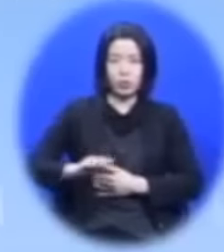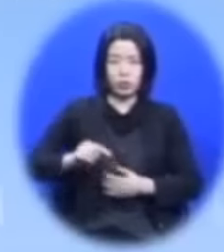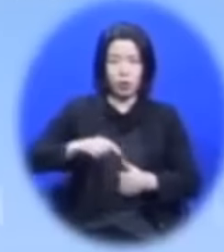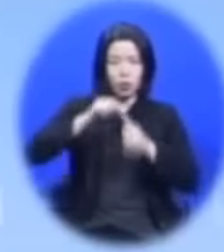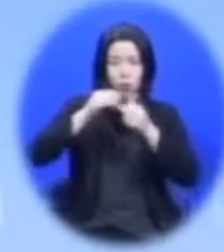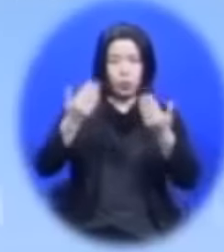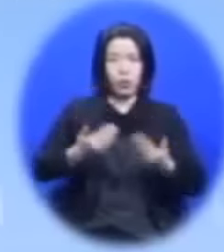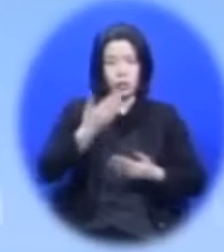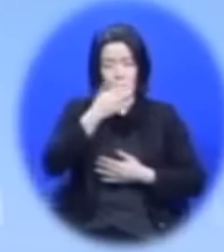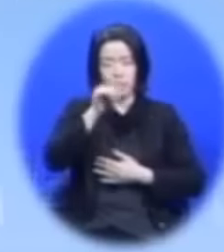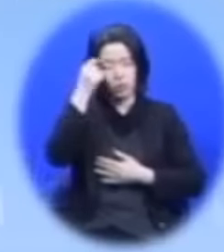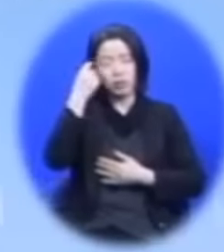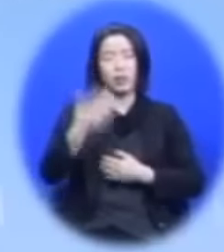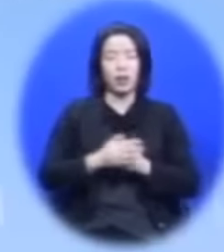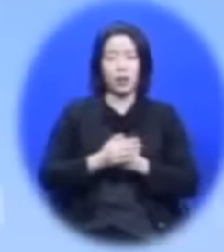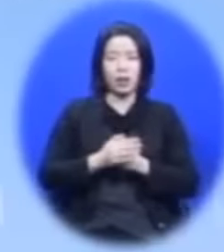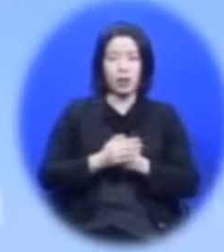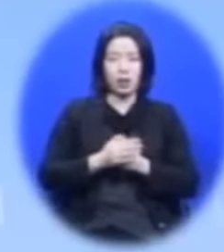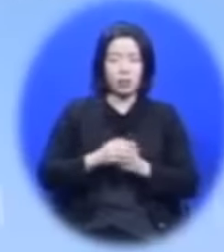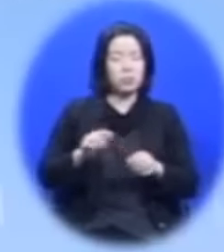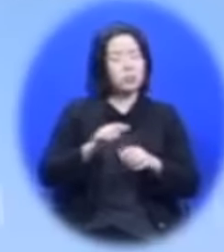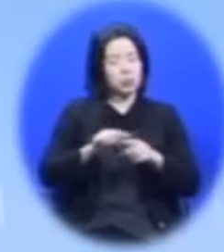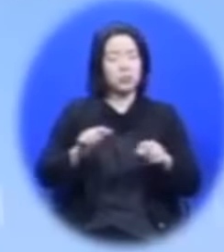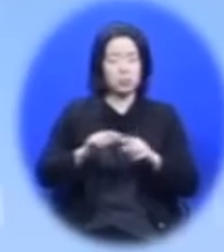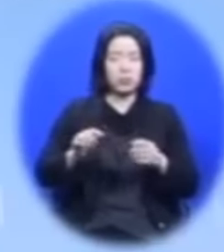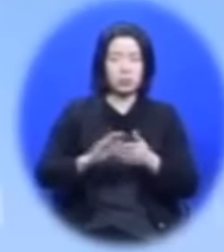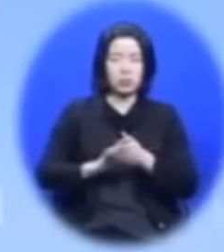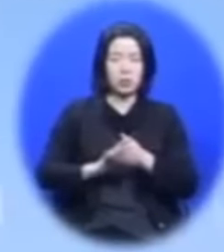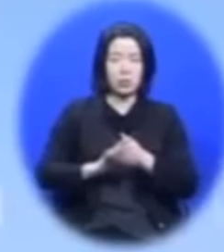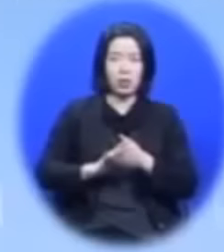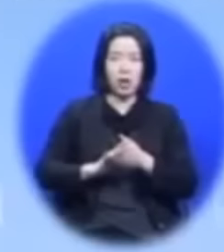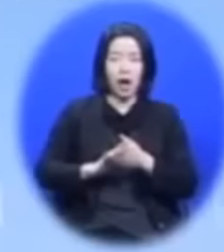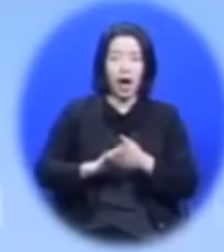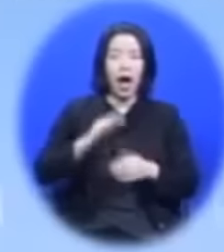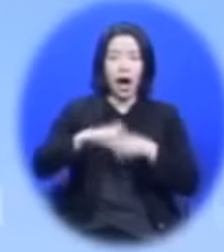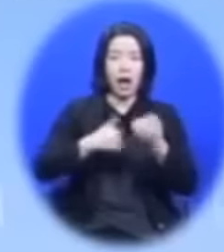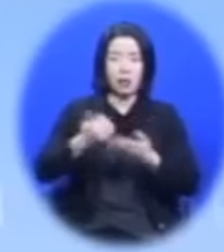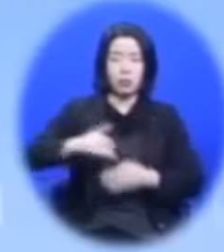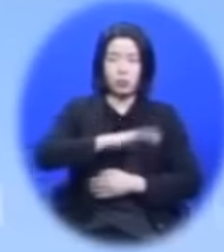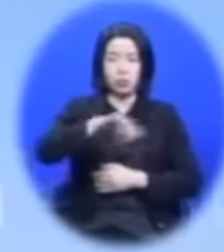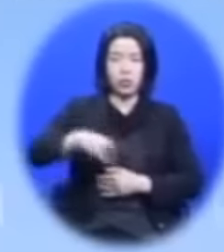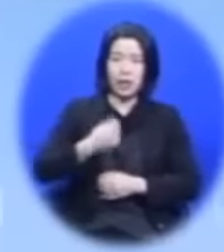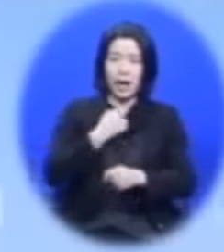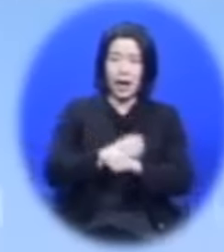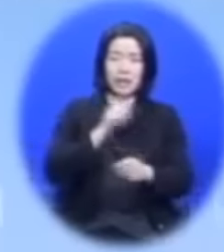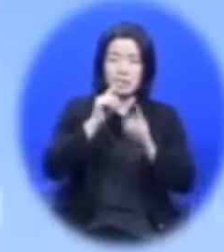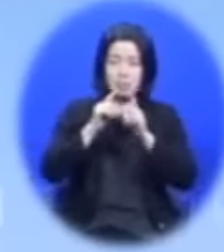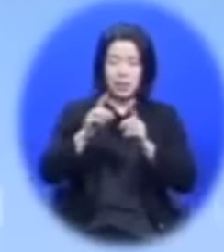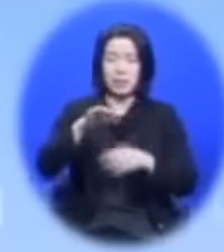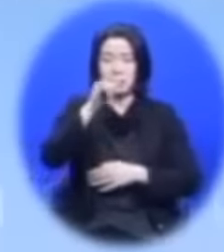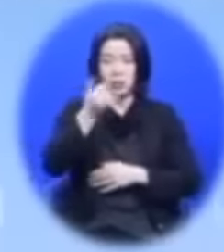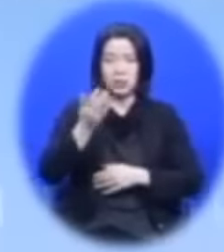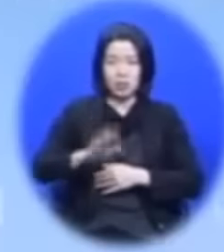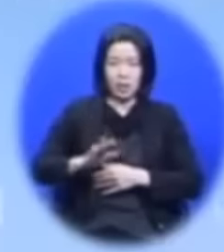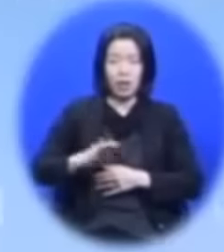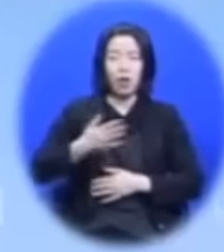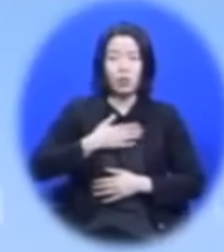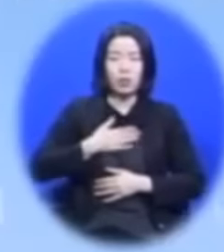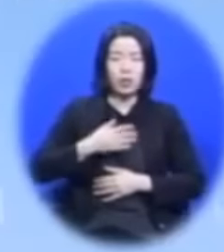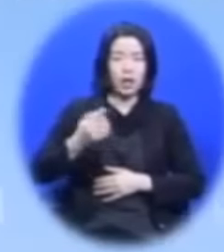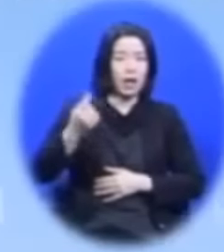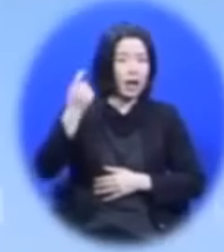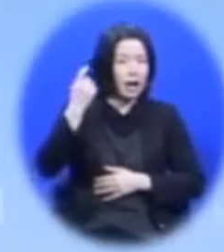건가? 어지간하면 하나님이 우리에게 하실 말씀이 있으신데 우리가 못 알아듣고